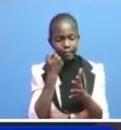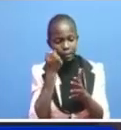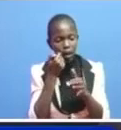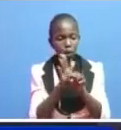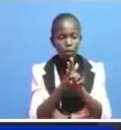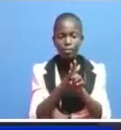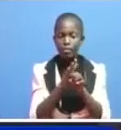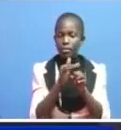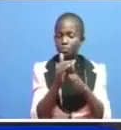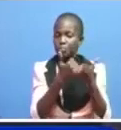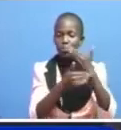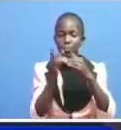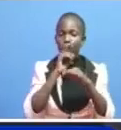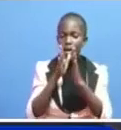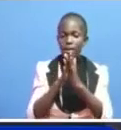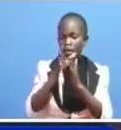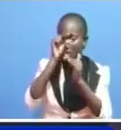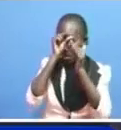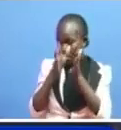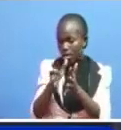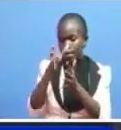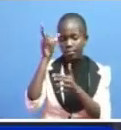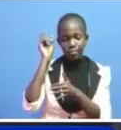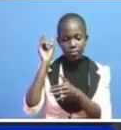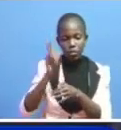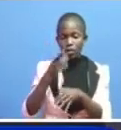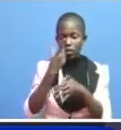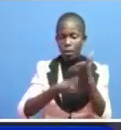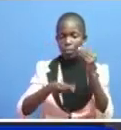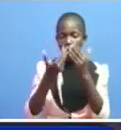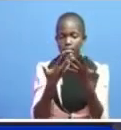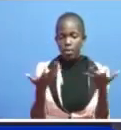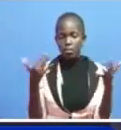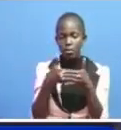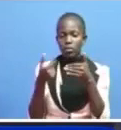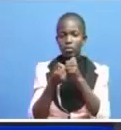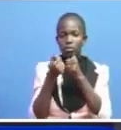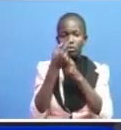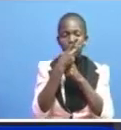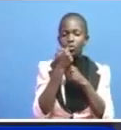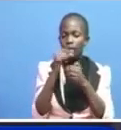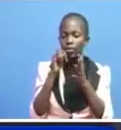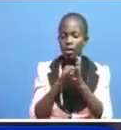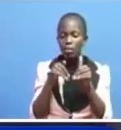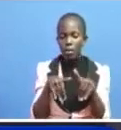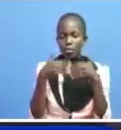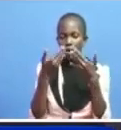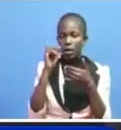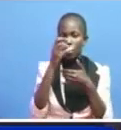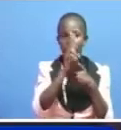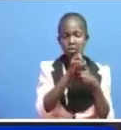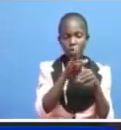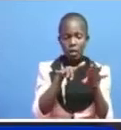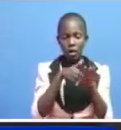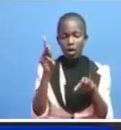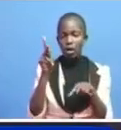ni delu na governor ni wa umia wito. Tuwe miyo kuibika mwe wa December ni kana okea commission ICU Kangundo